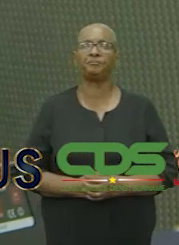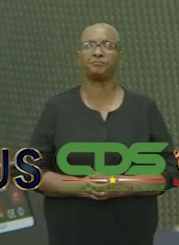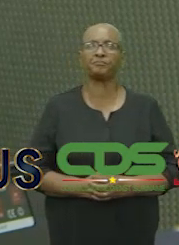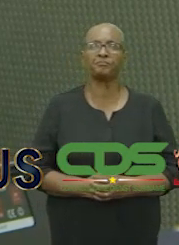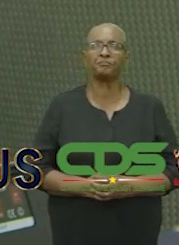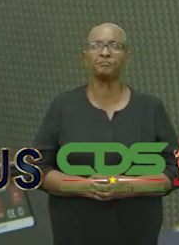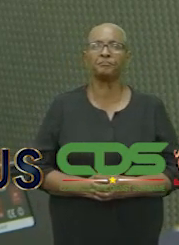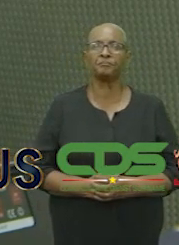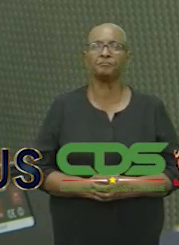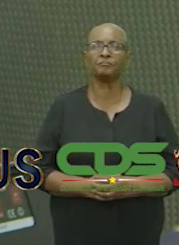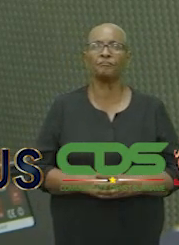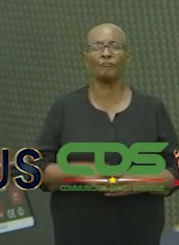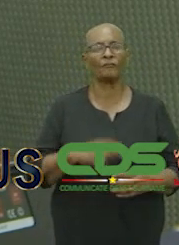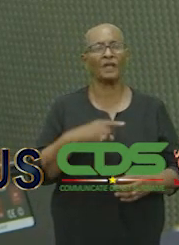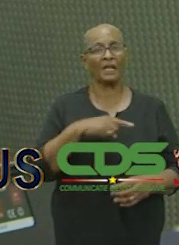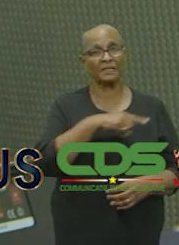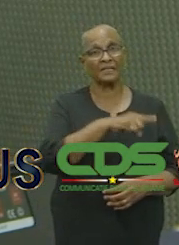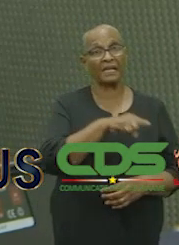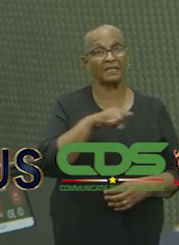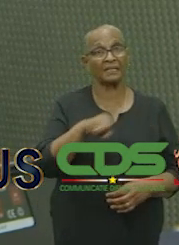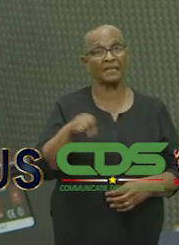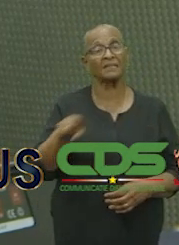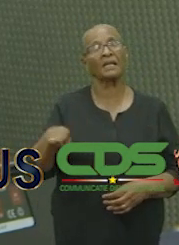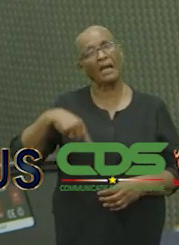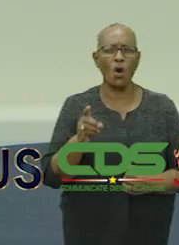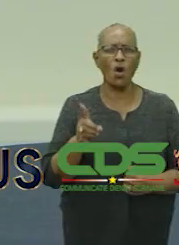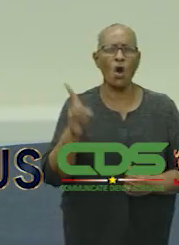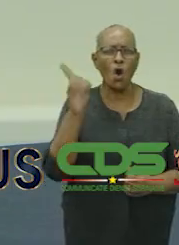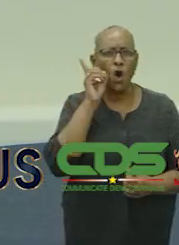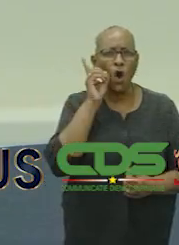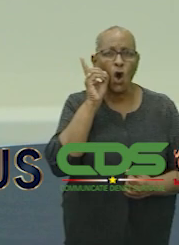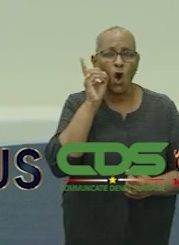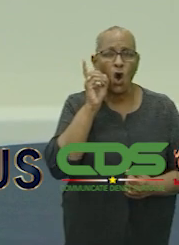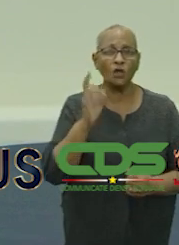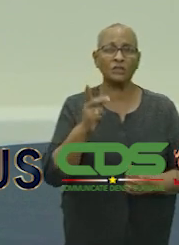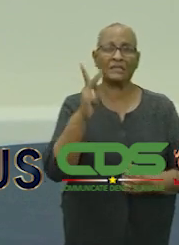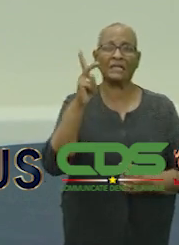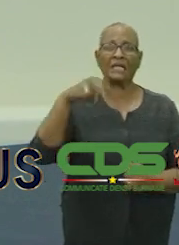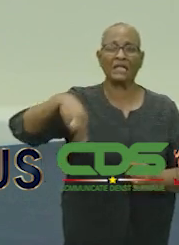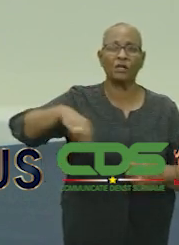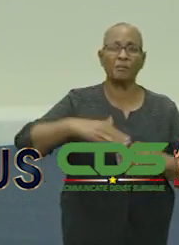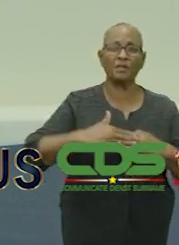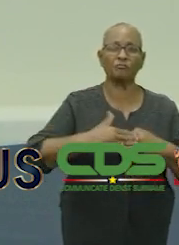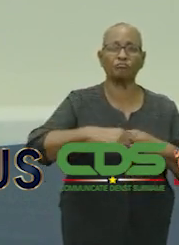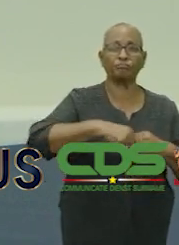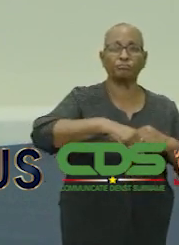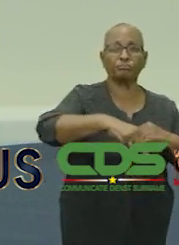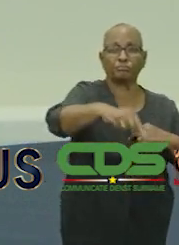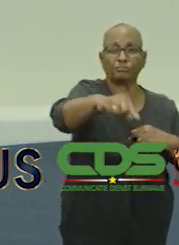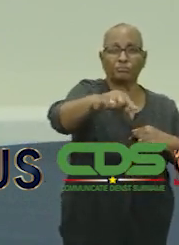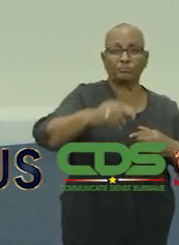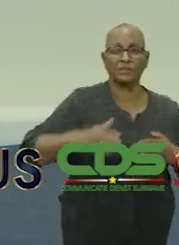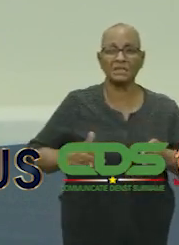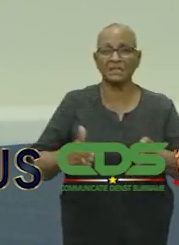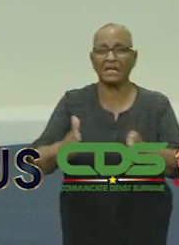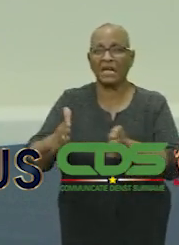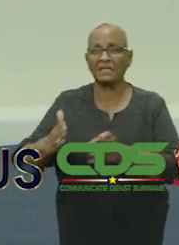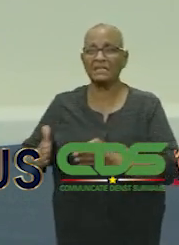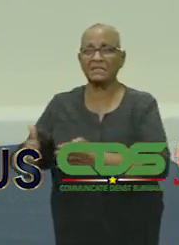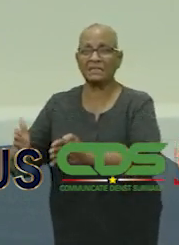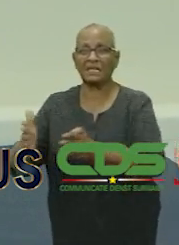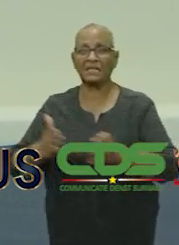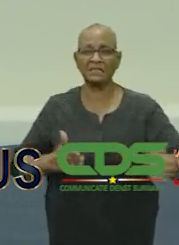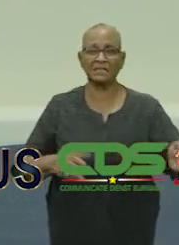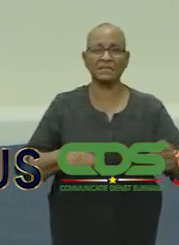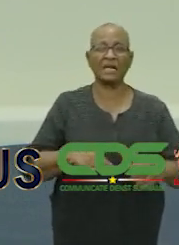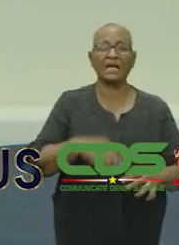waar meer dan 100 kilometer aan dammen en wegen gecunetteerd zullen worden, belegd zullen worden,